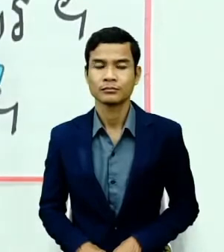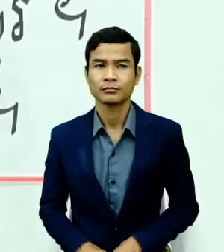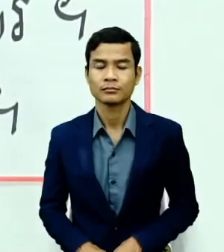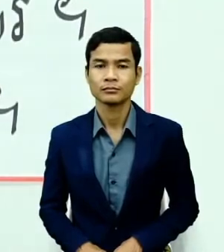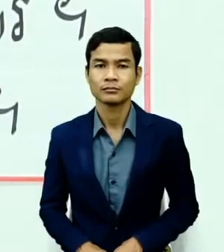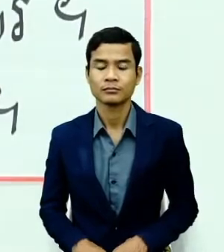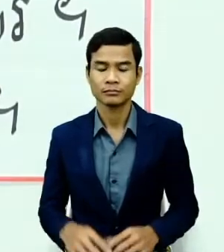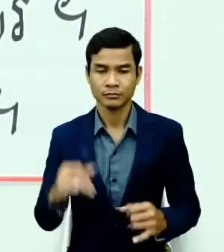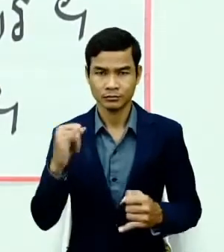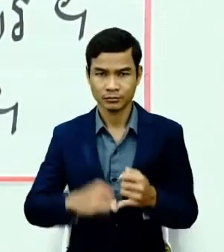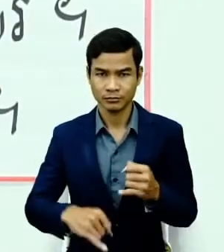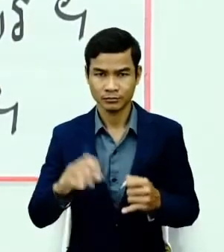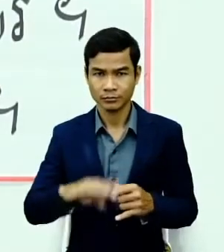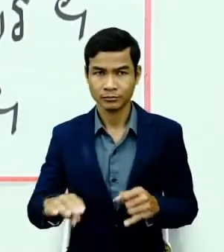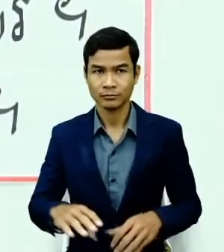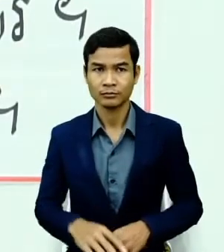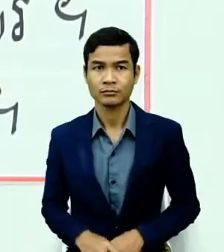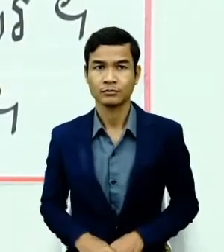ចាចុងក្រោយ